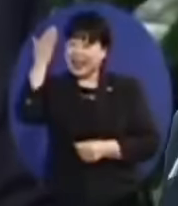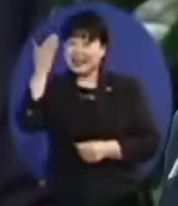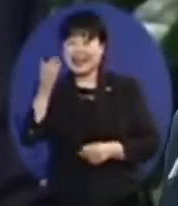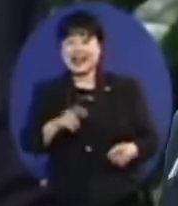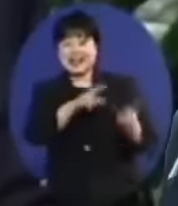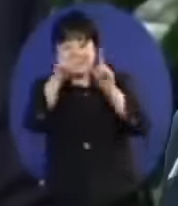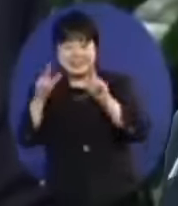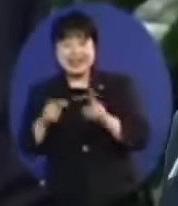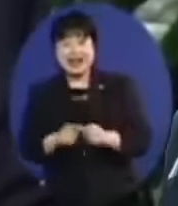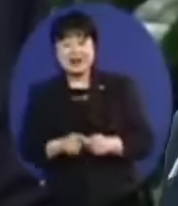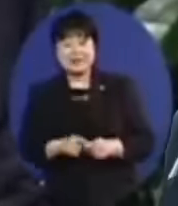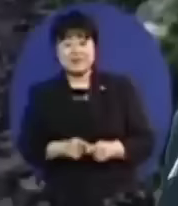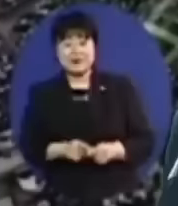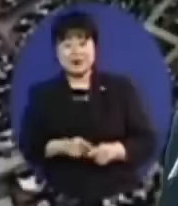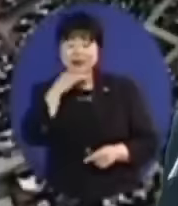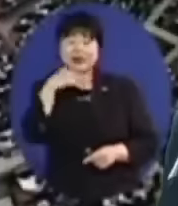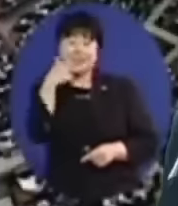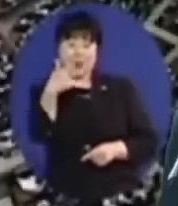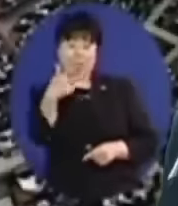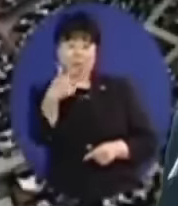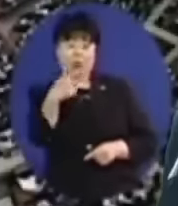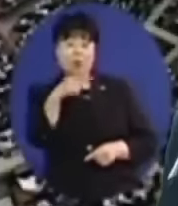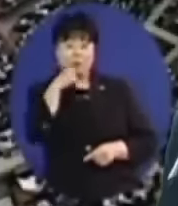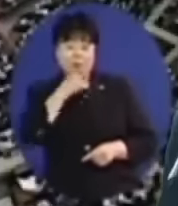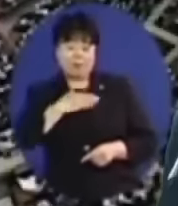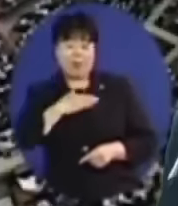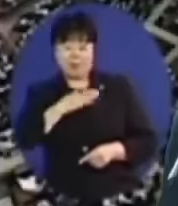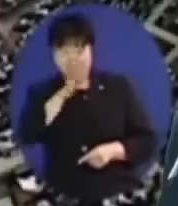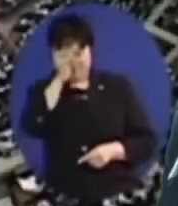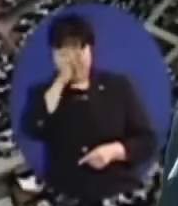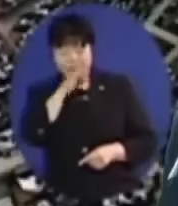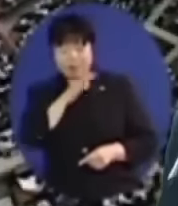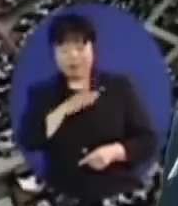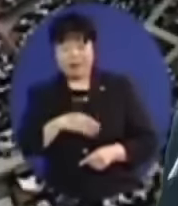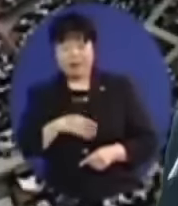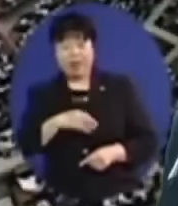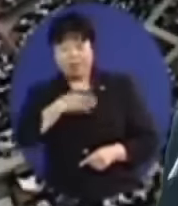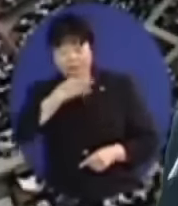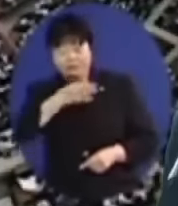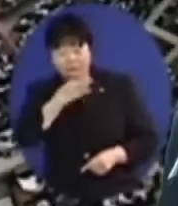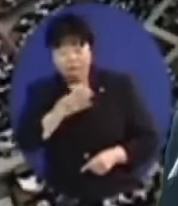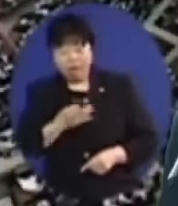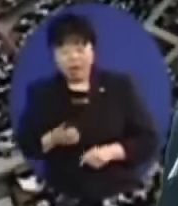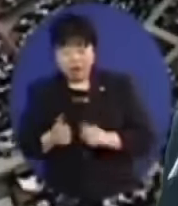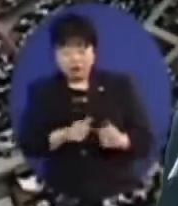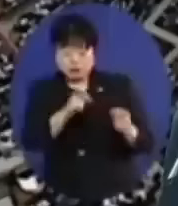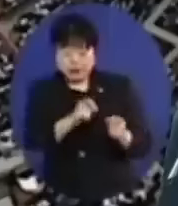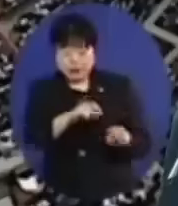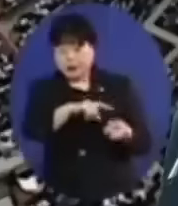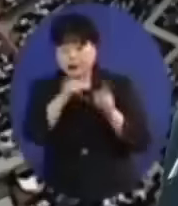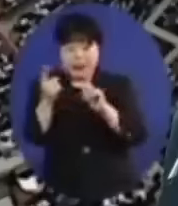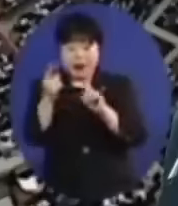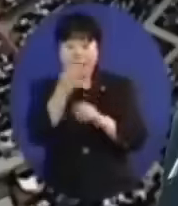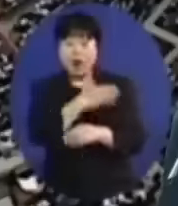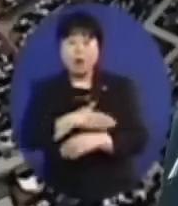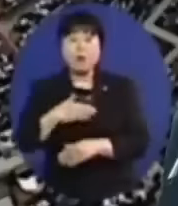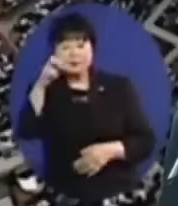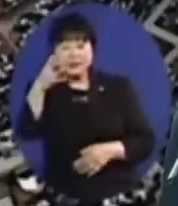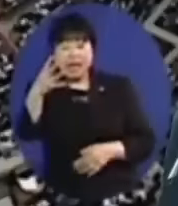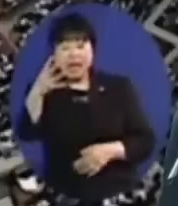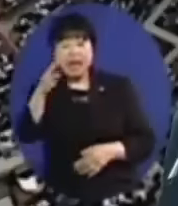삶을 반추해 볼 때가 많습니다. 폐병을 앓아 죽다가 나았지만 몸이 늘 약한